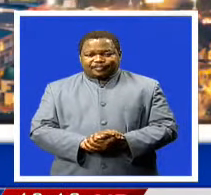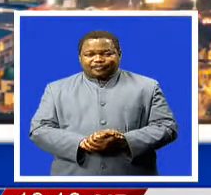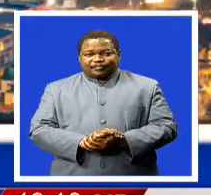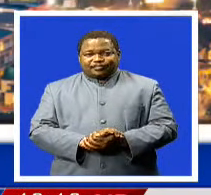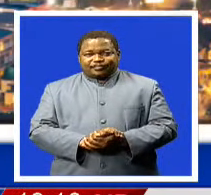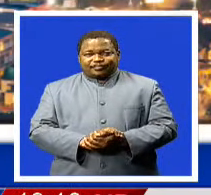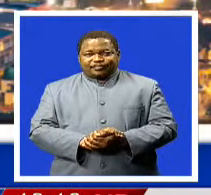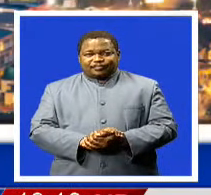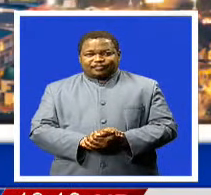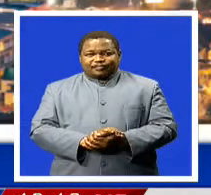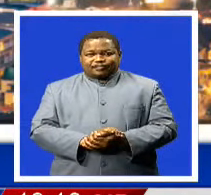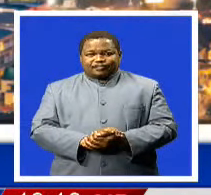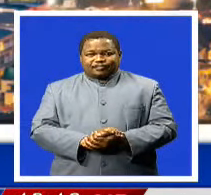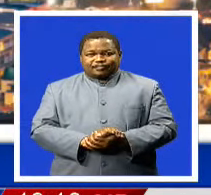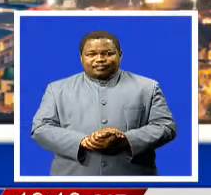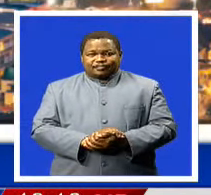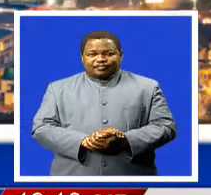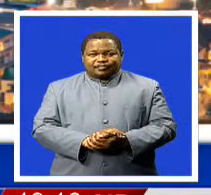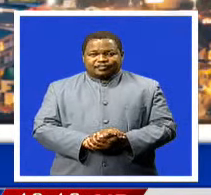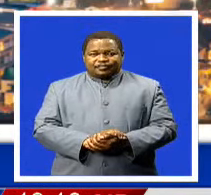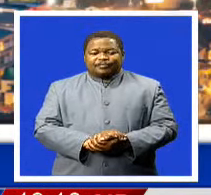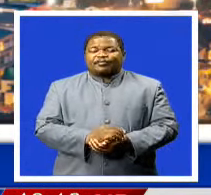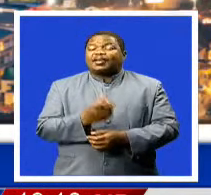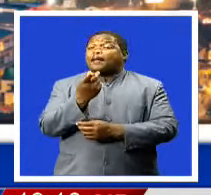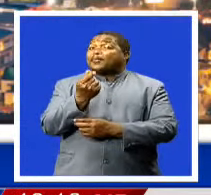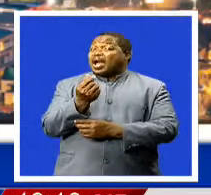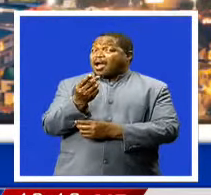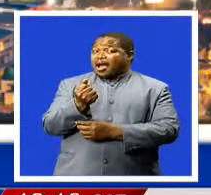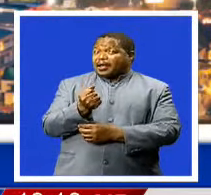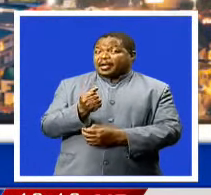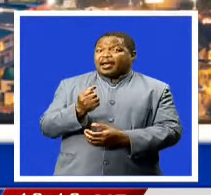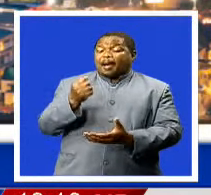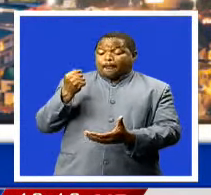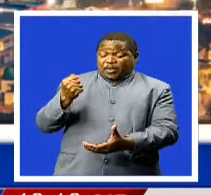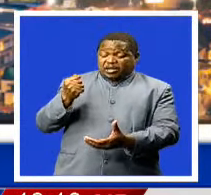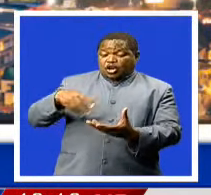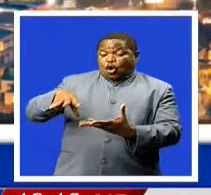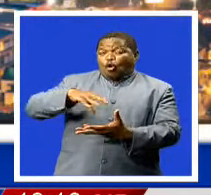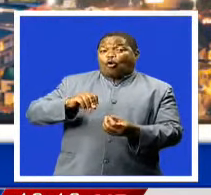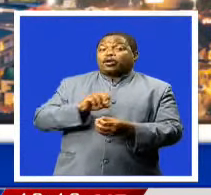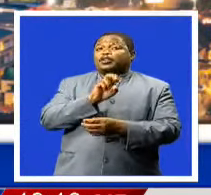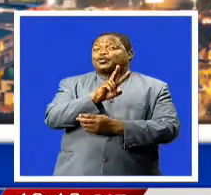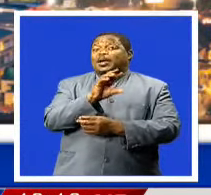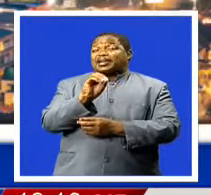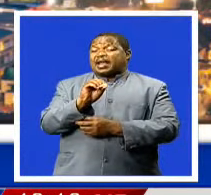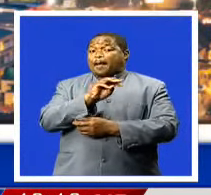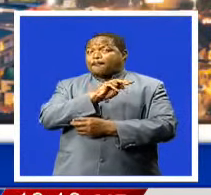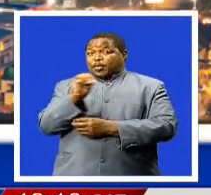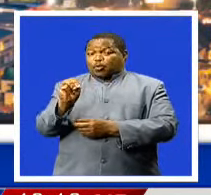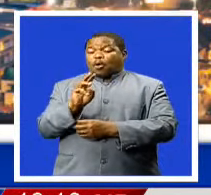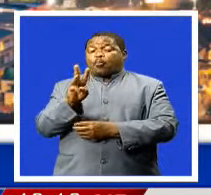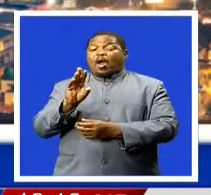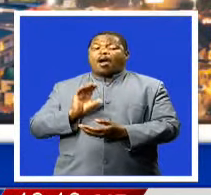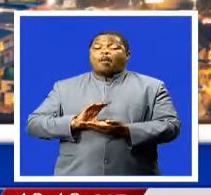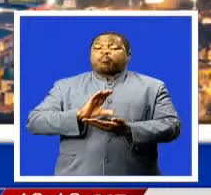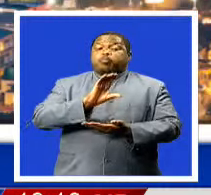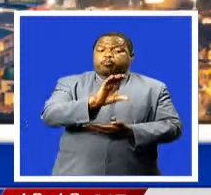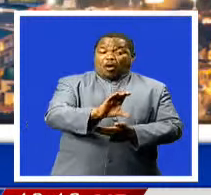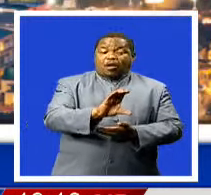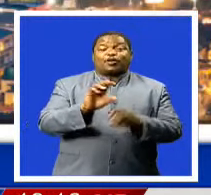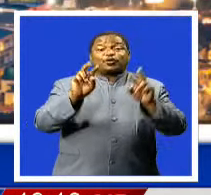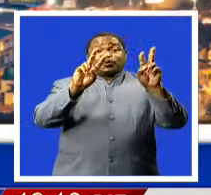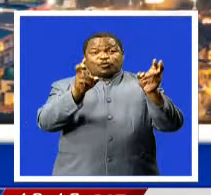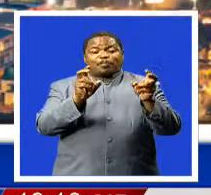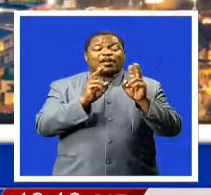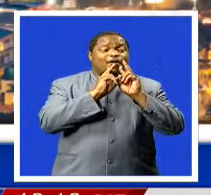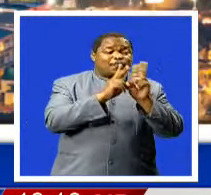imali letigidzi letingemashumi lamabili 20 million emalangeni letawuhlanyelwa etiko letokuvakasha angeke isite